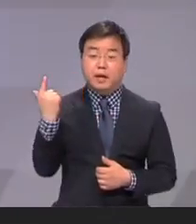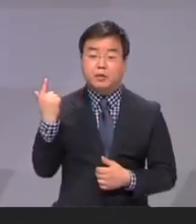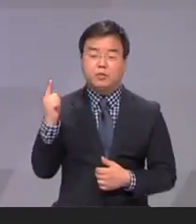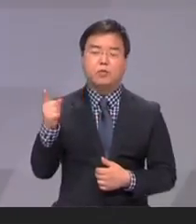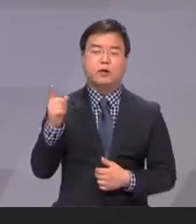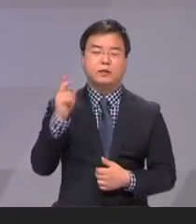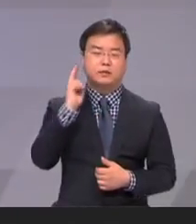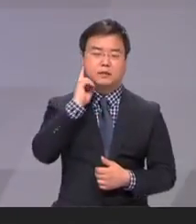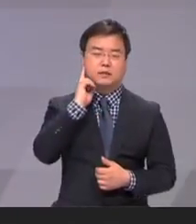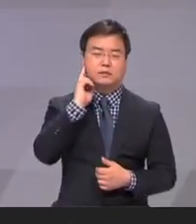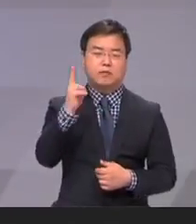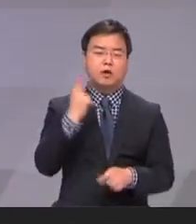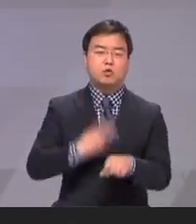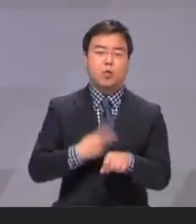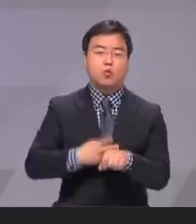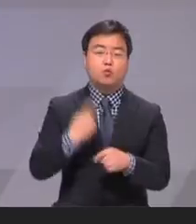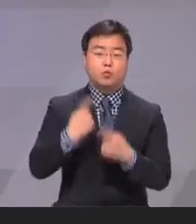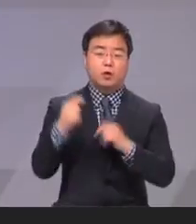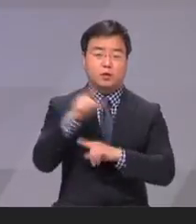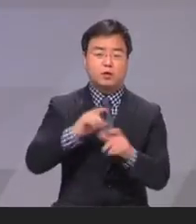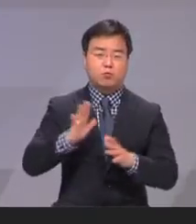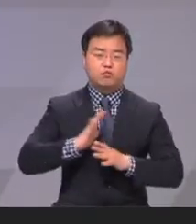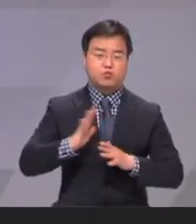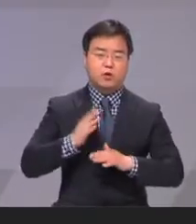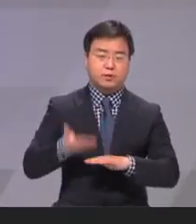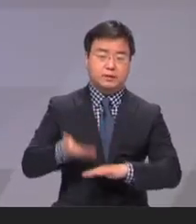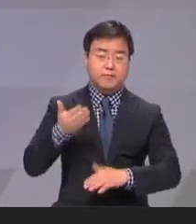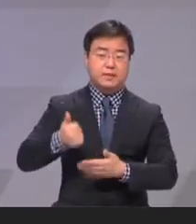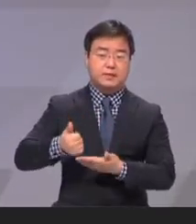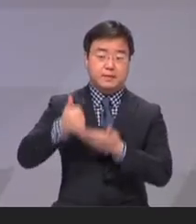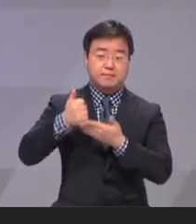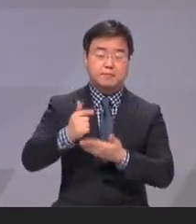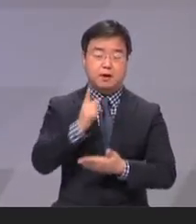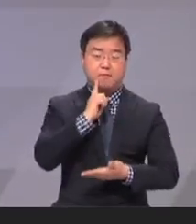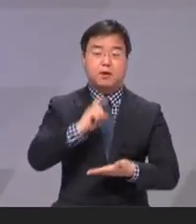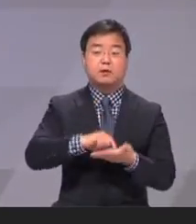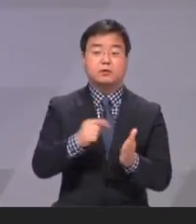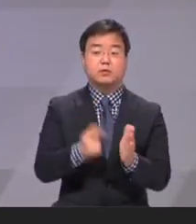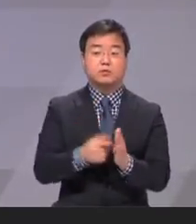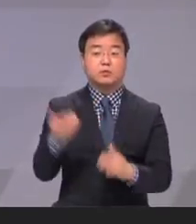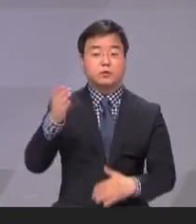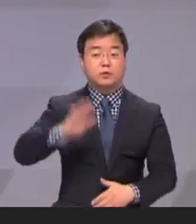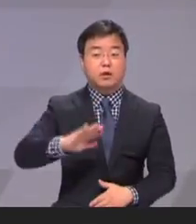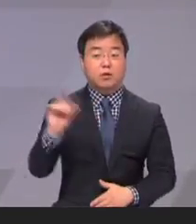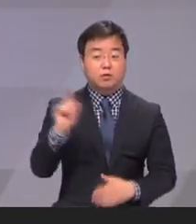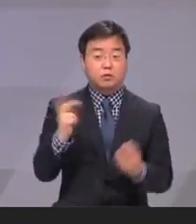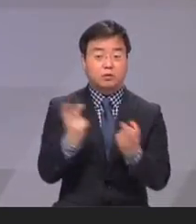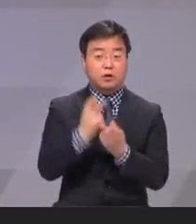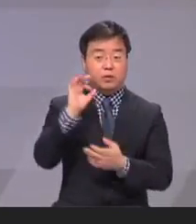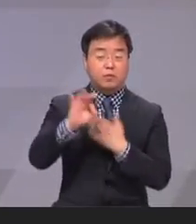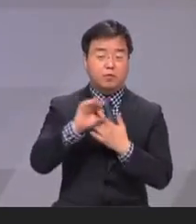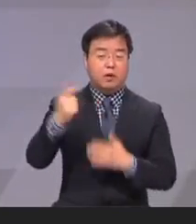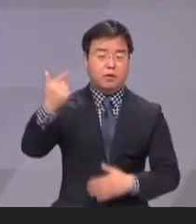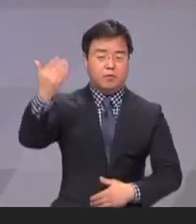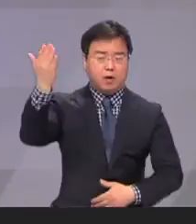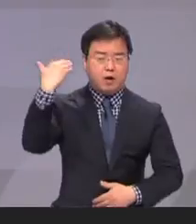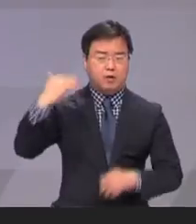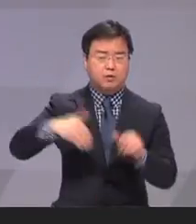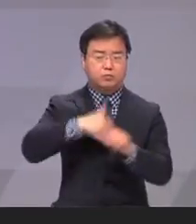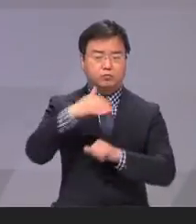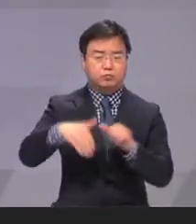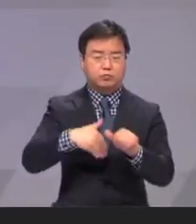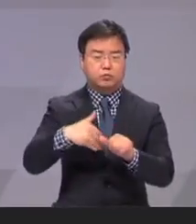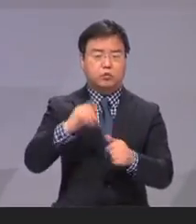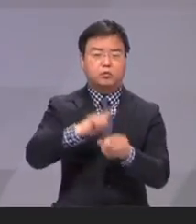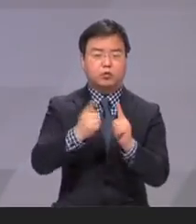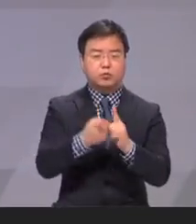신입생들에게는 교수님보다 더 무서운 선배님이란 예. 얘기까지 나올 정도인데 어떻게 보면 과거에 비해서 좀 상호 존중하는 문화가 많이 없어진